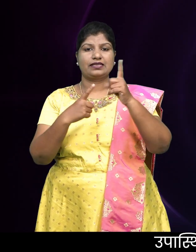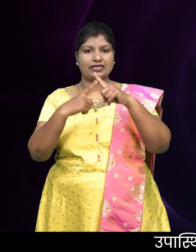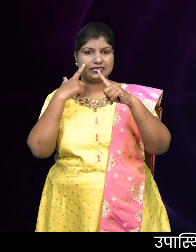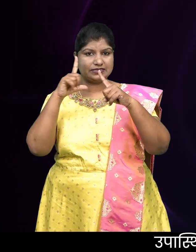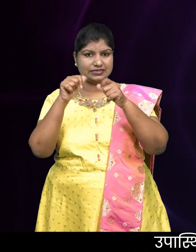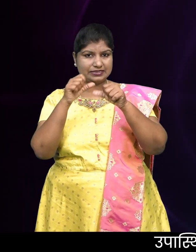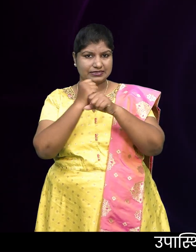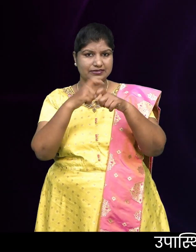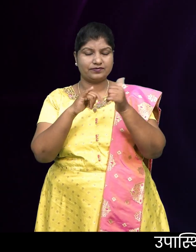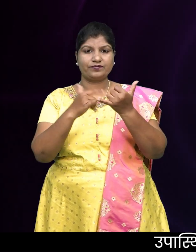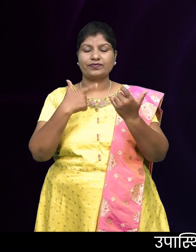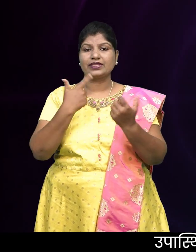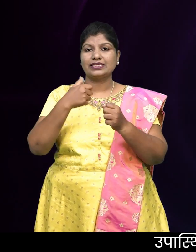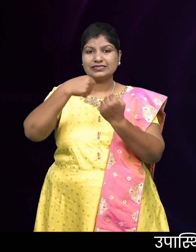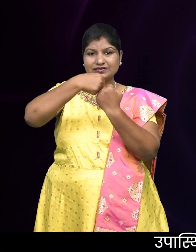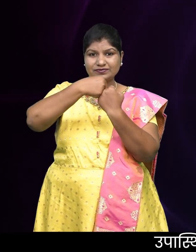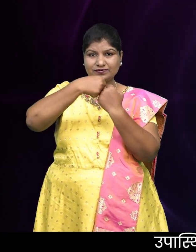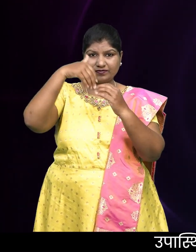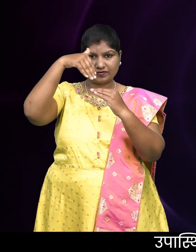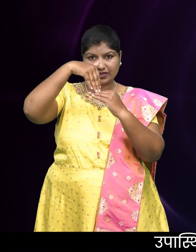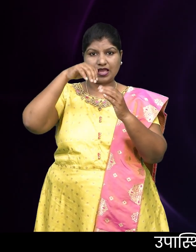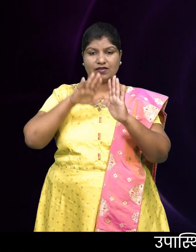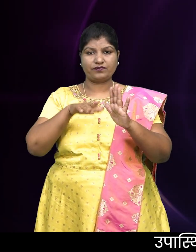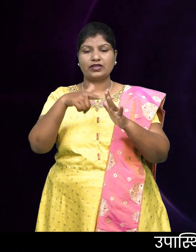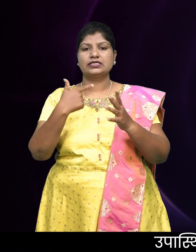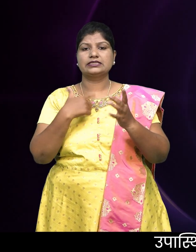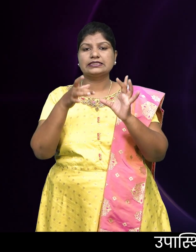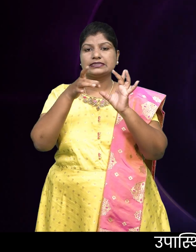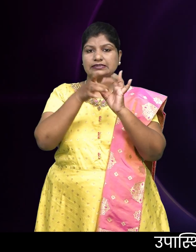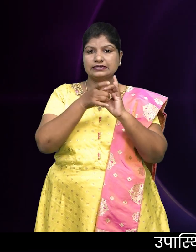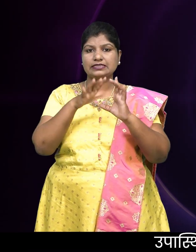उपास्थि सहायक और संयोजी संरचनाएं हैं।